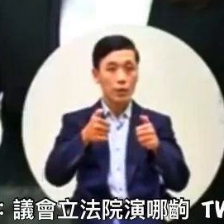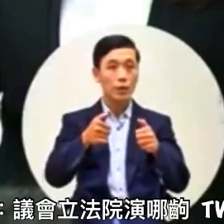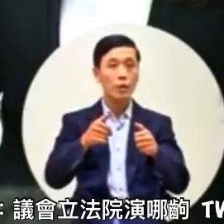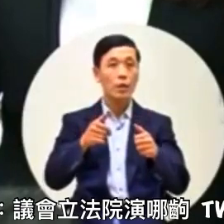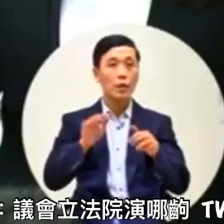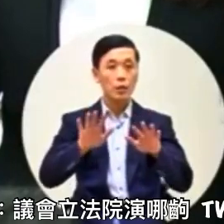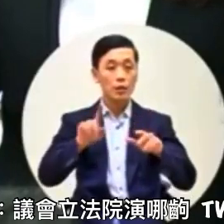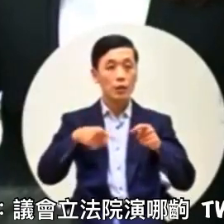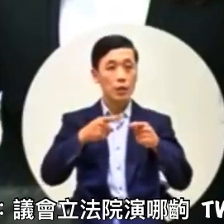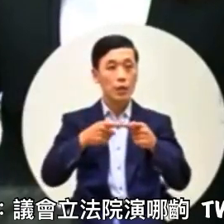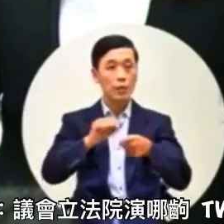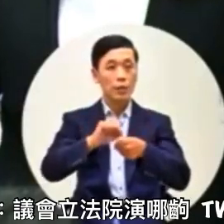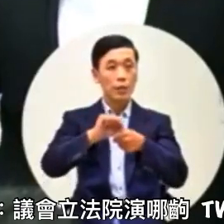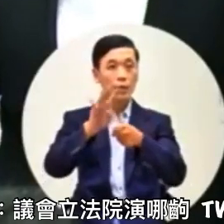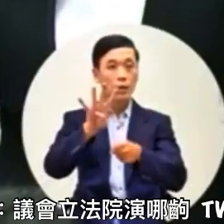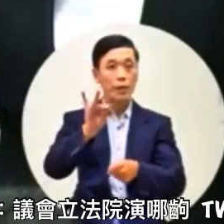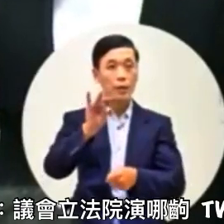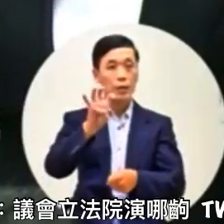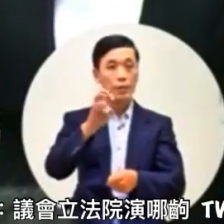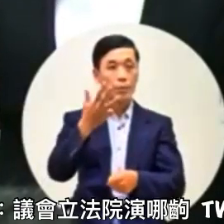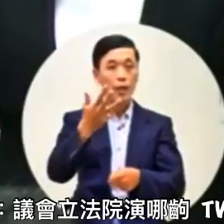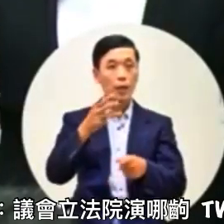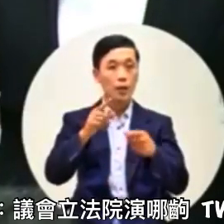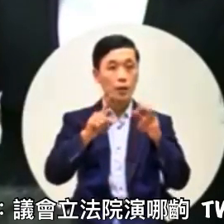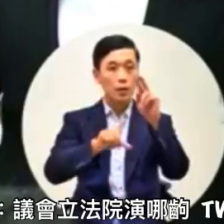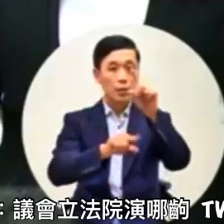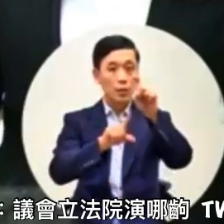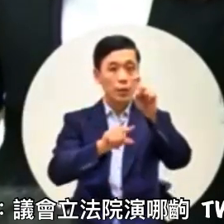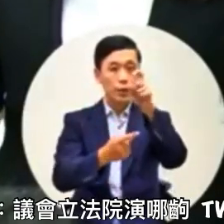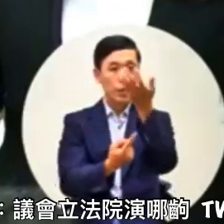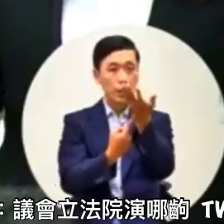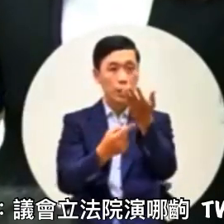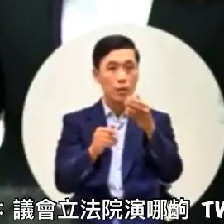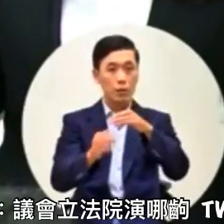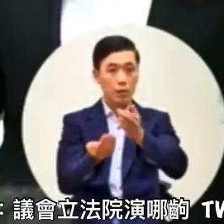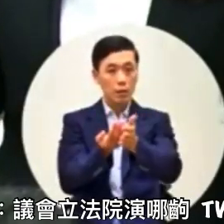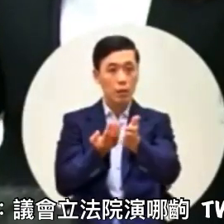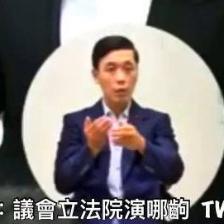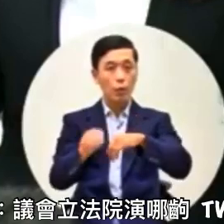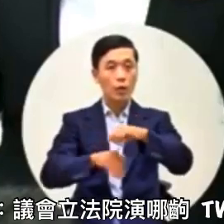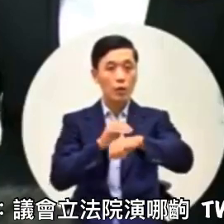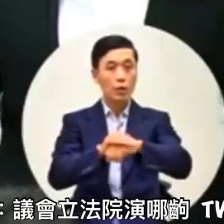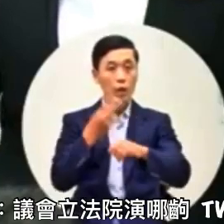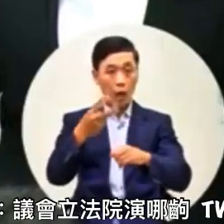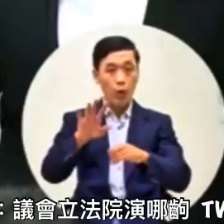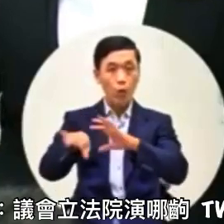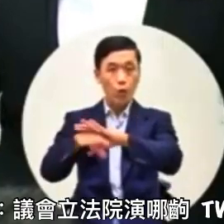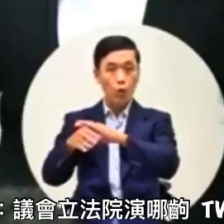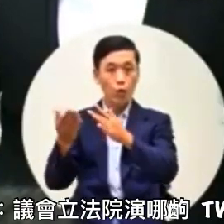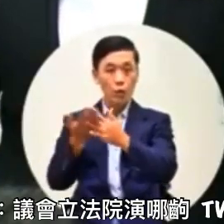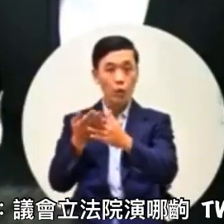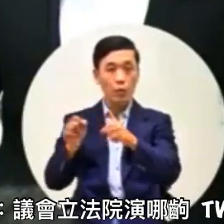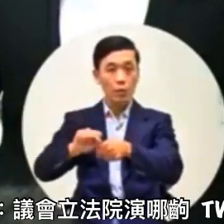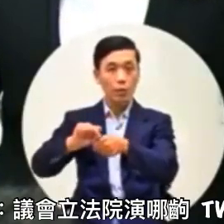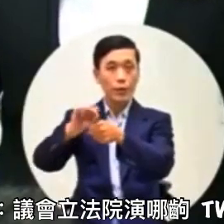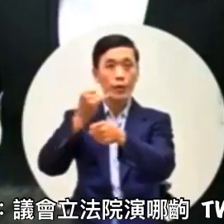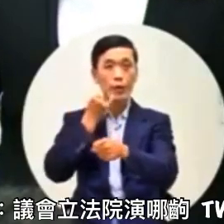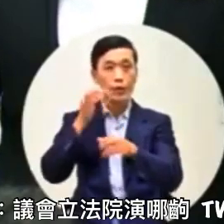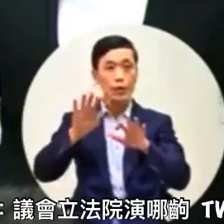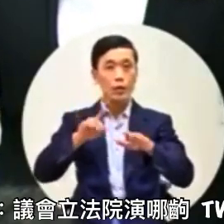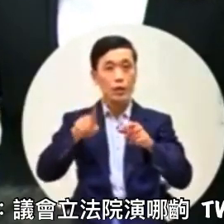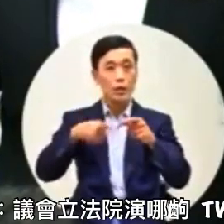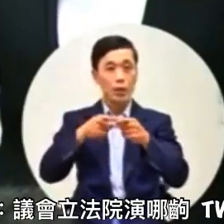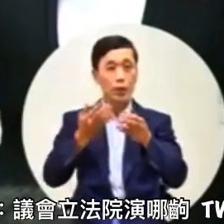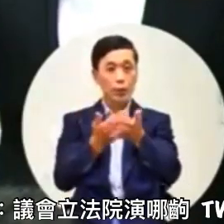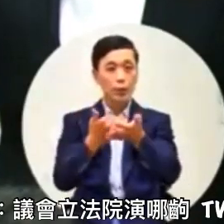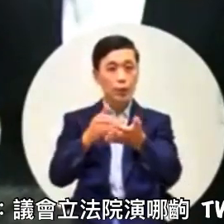经增设448位，在11月底会完成。那虽然它还有一些空间可以再去增加，但因为明年度目前没有编列，我